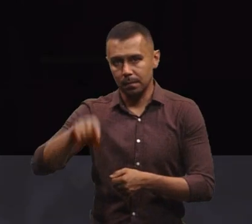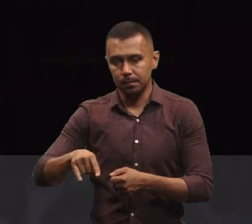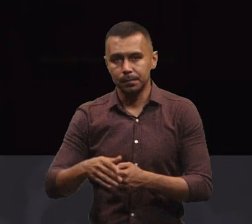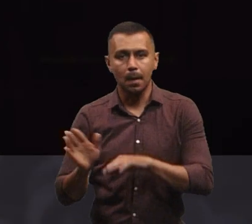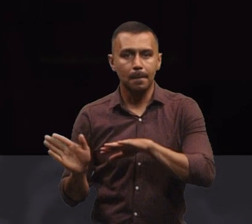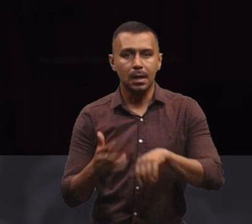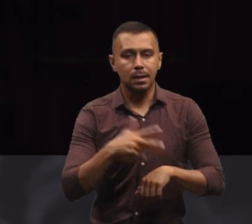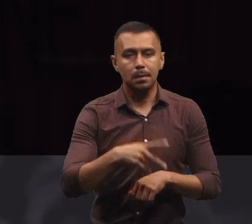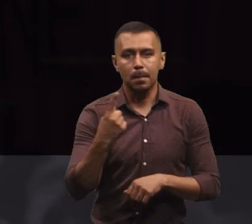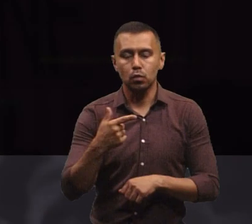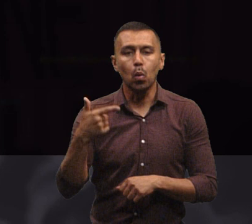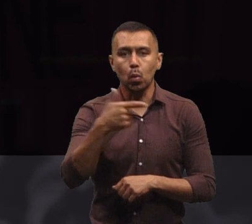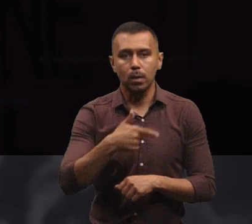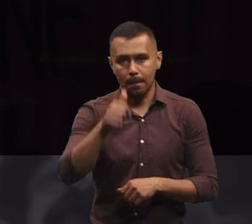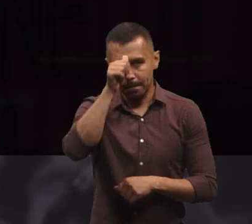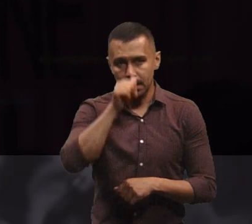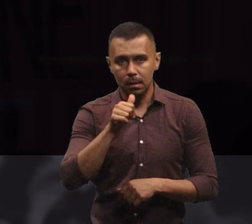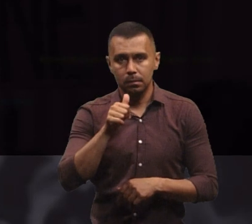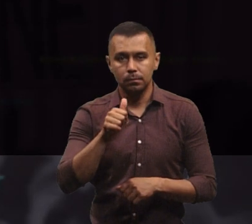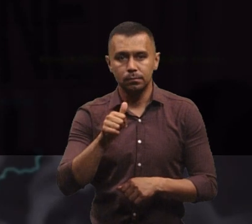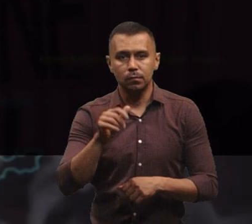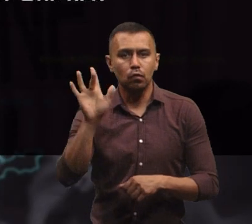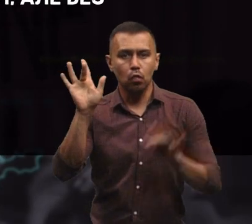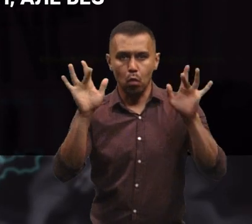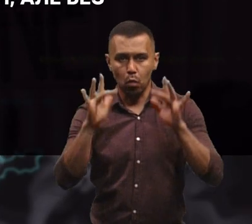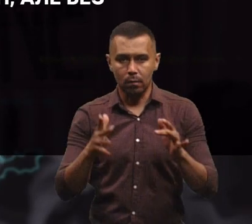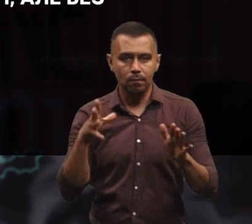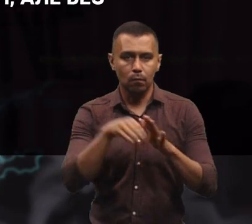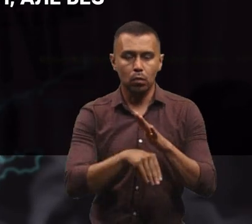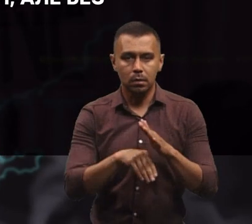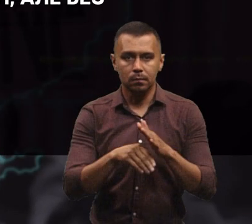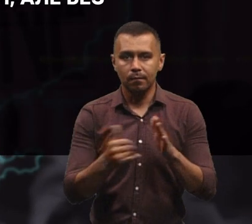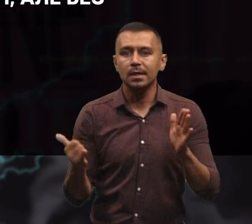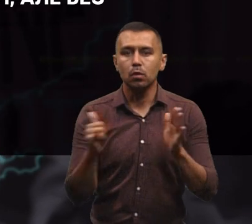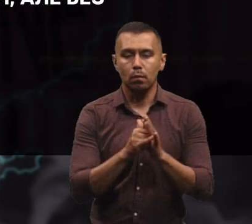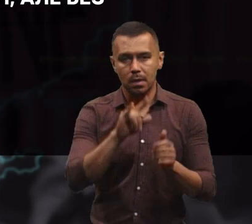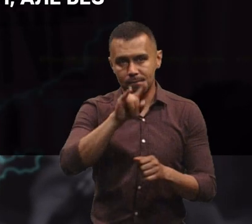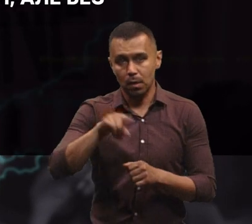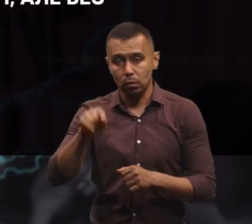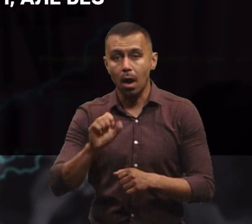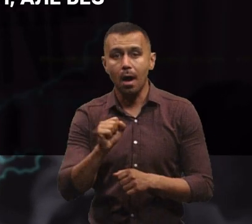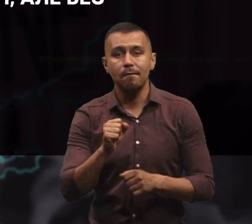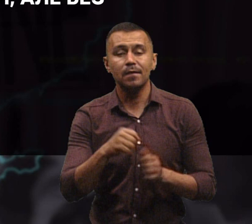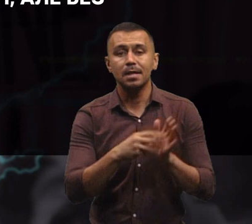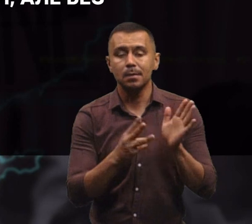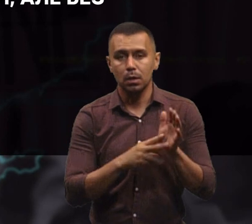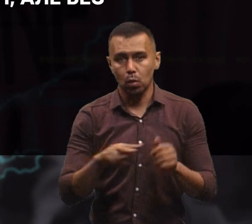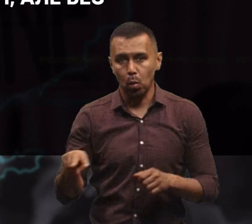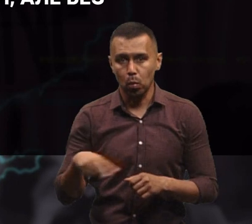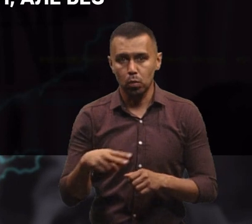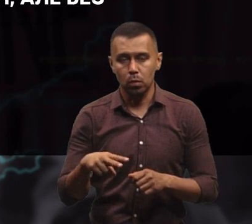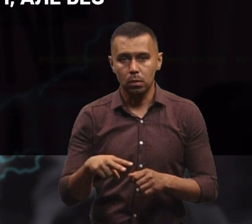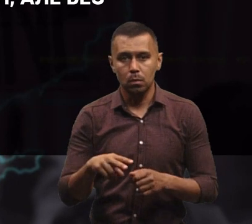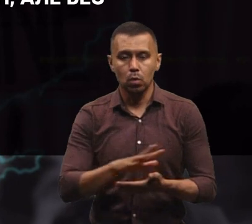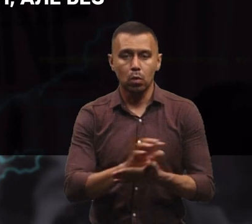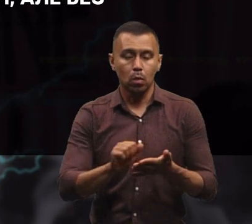Після 31 грудня в кошторис проєкту входили і встановлення вікон, а 18 лютого пошкодження